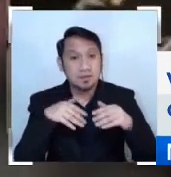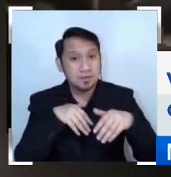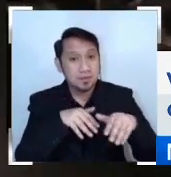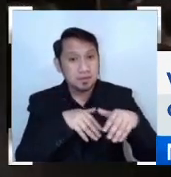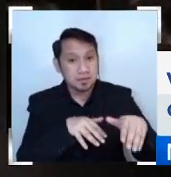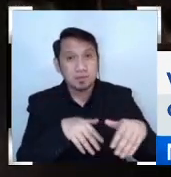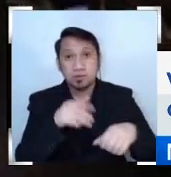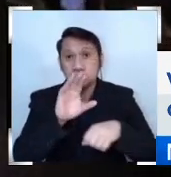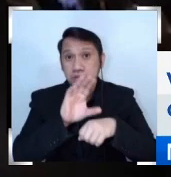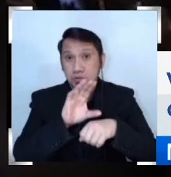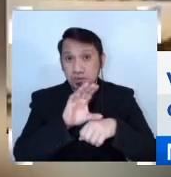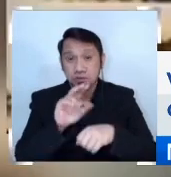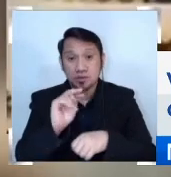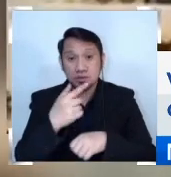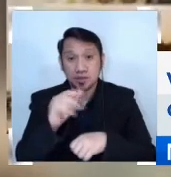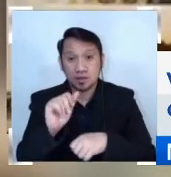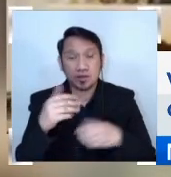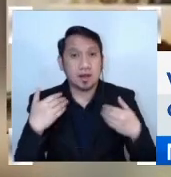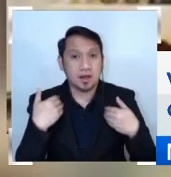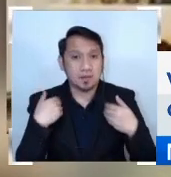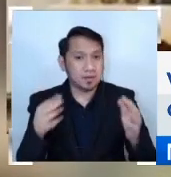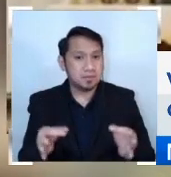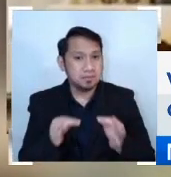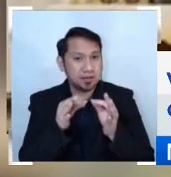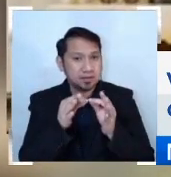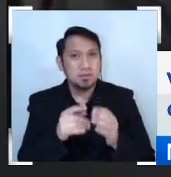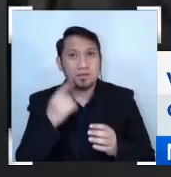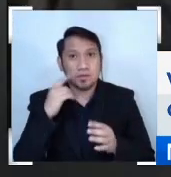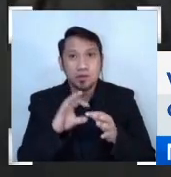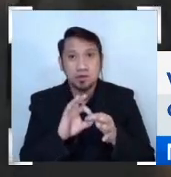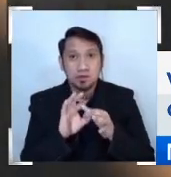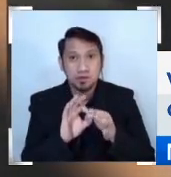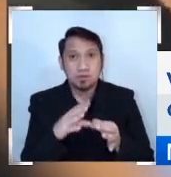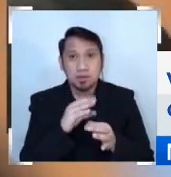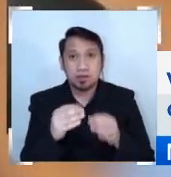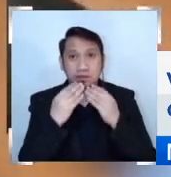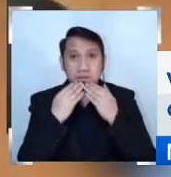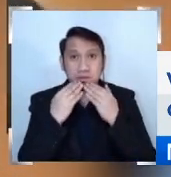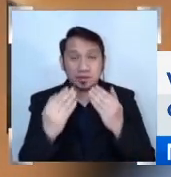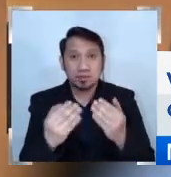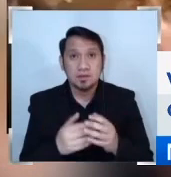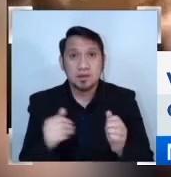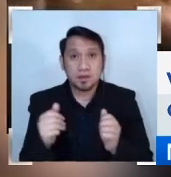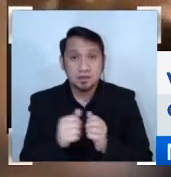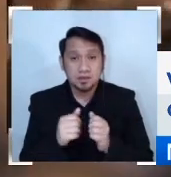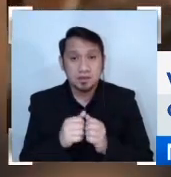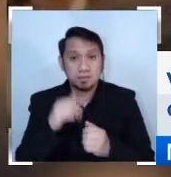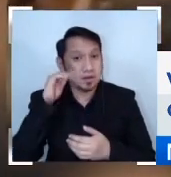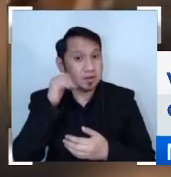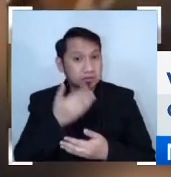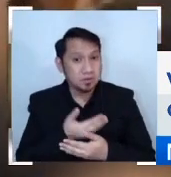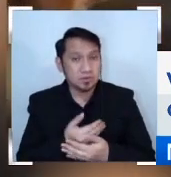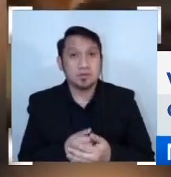Cathedral kung saan nagkaroon ng misa ng pagkakaisa at pasasalamat. Kasama ang kanyang mga anak, muling nagpasalamat si